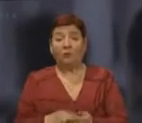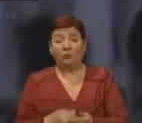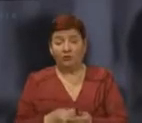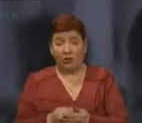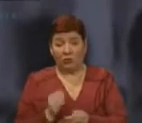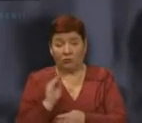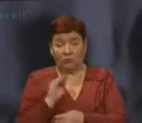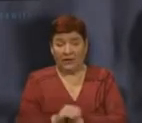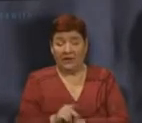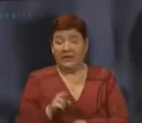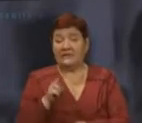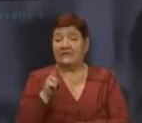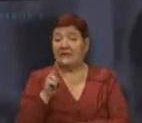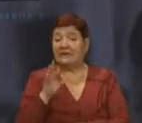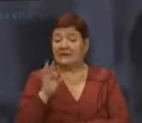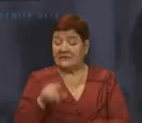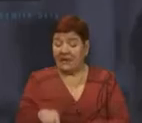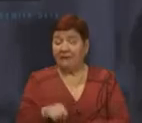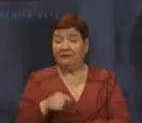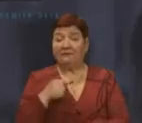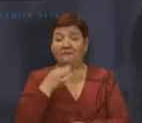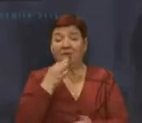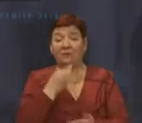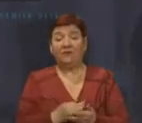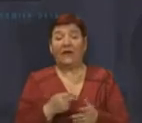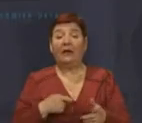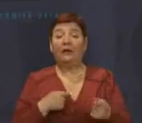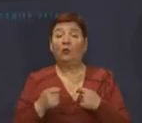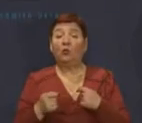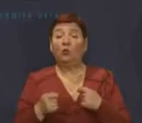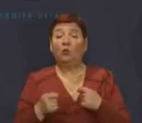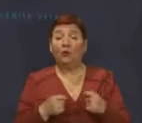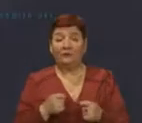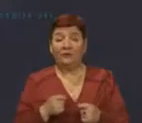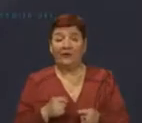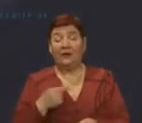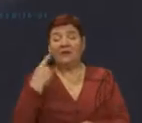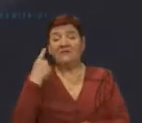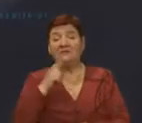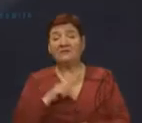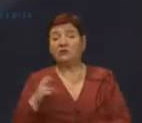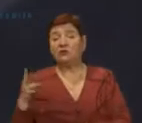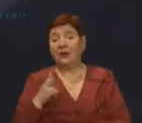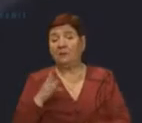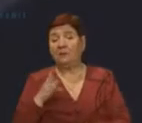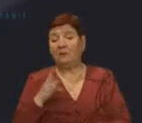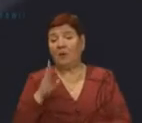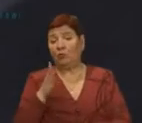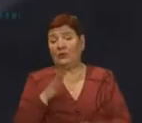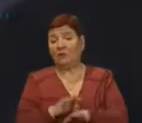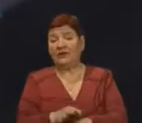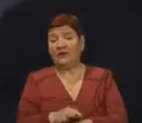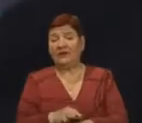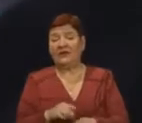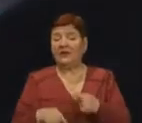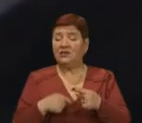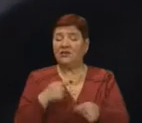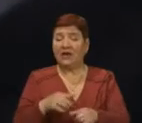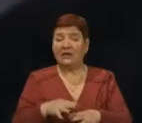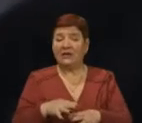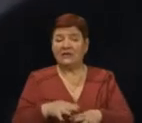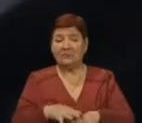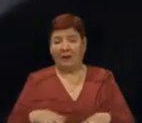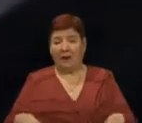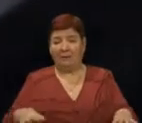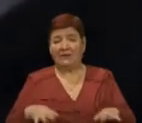тут за це відповідає уряд. Звісно, що треба буде проводити через парламент